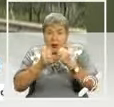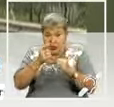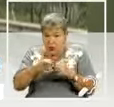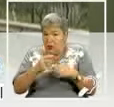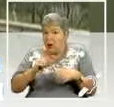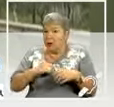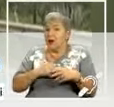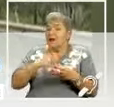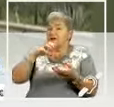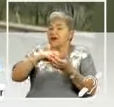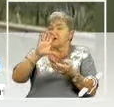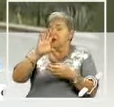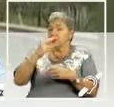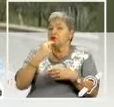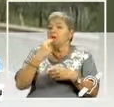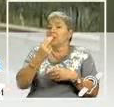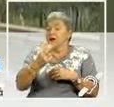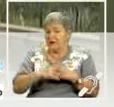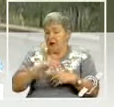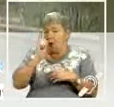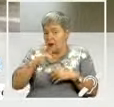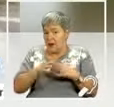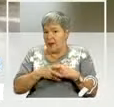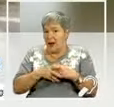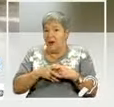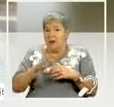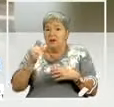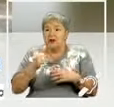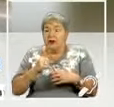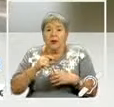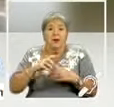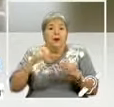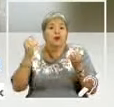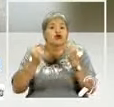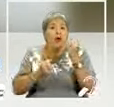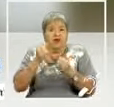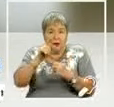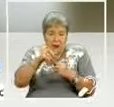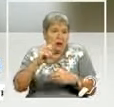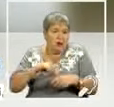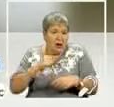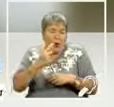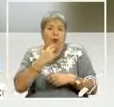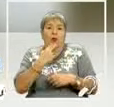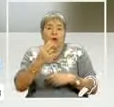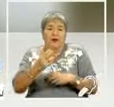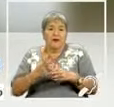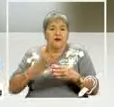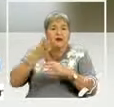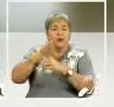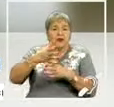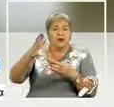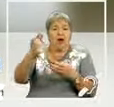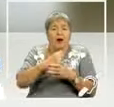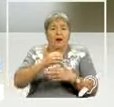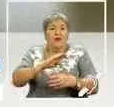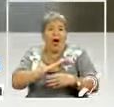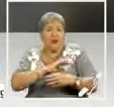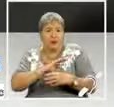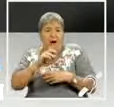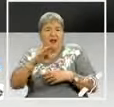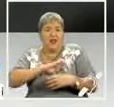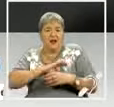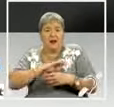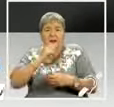aparține secției 5 de poliție rurală Oradea și tocmai fusese scoasă din servis. Din motive încă necunoscute, mașina a luat foc în timp ce se